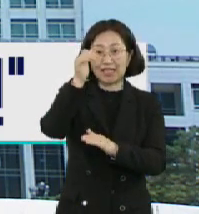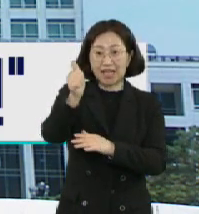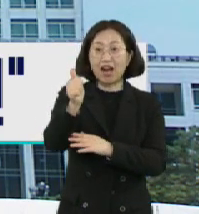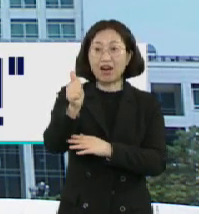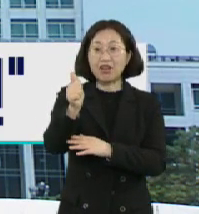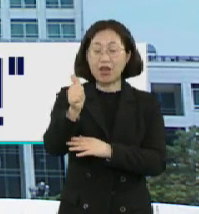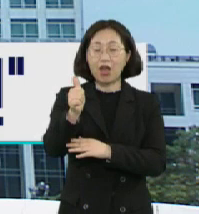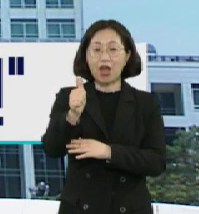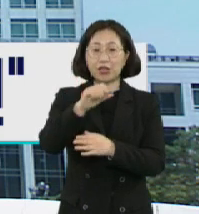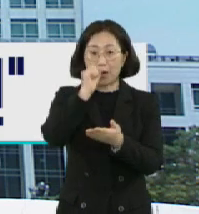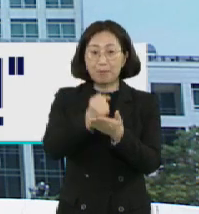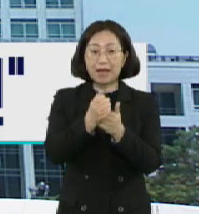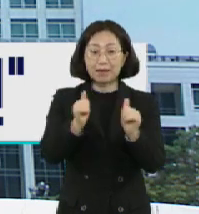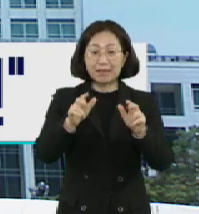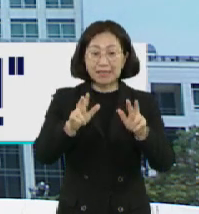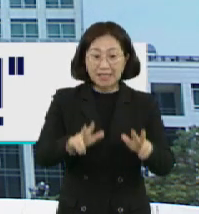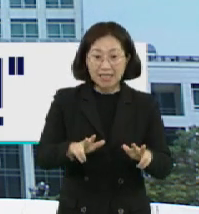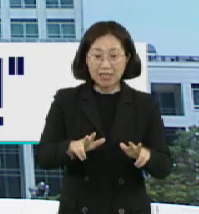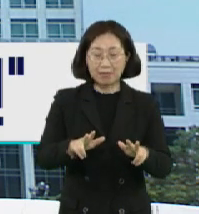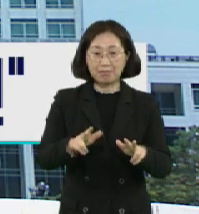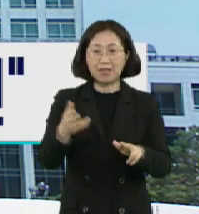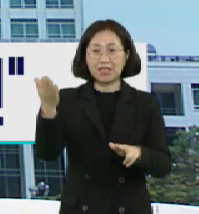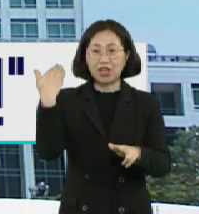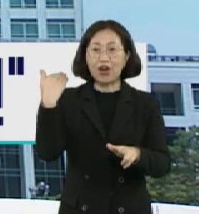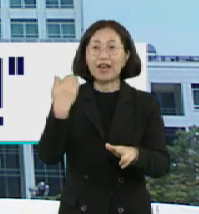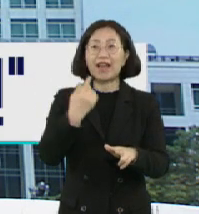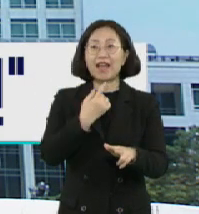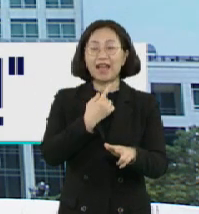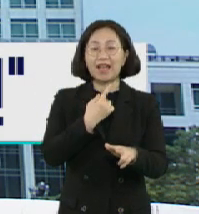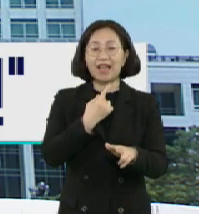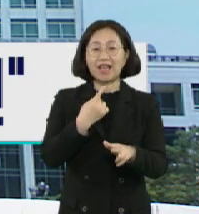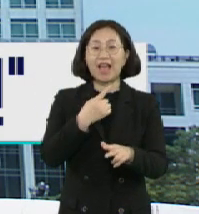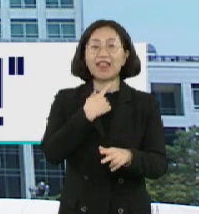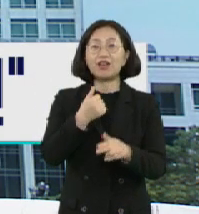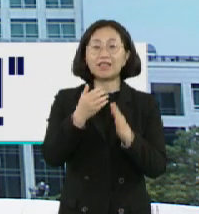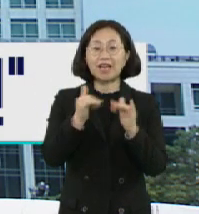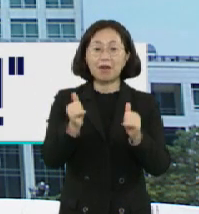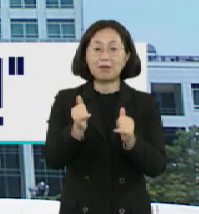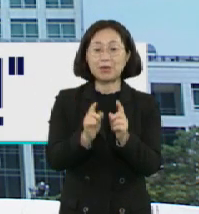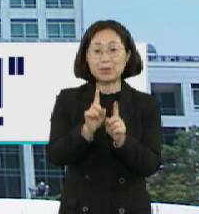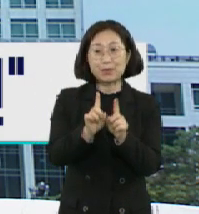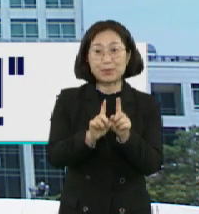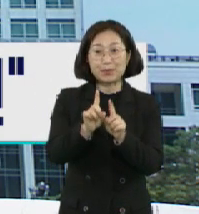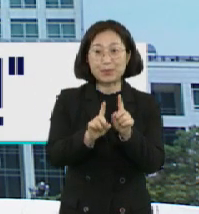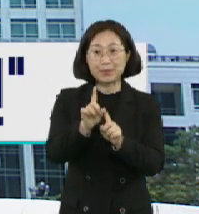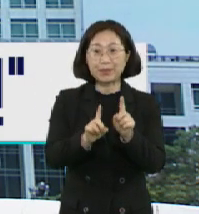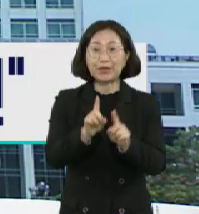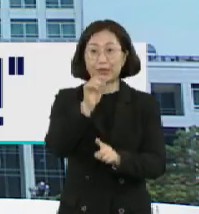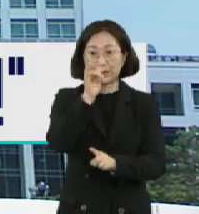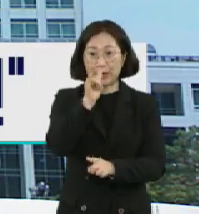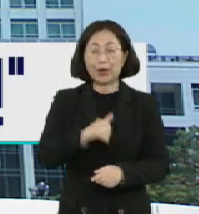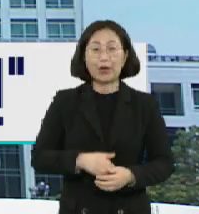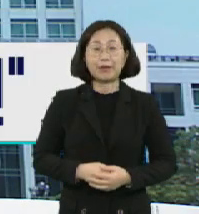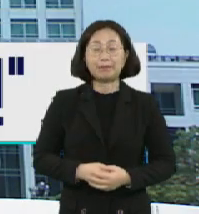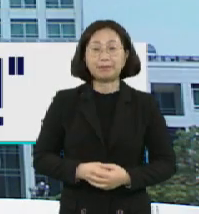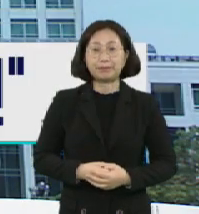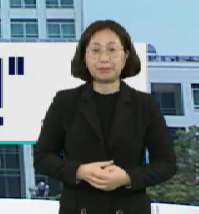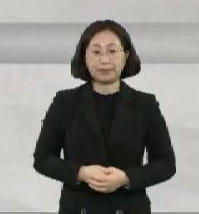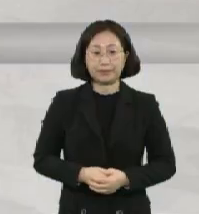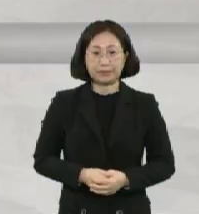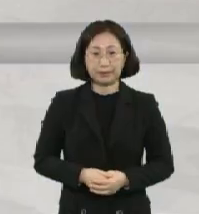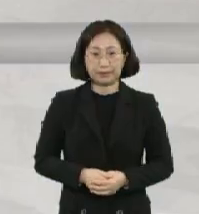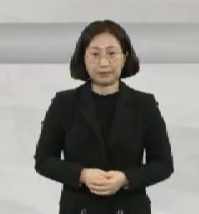적합한 인물로는 편집과 전직 시장이 오차범위 내에서 접전을 벌였습니다 장소는 기자입니다